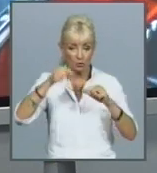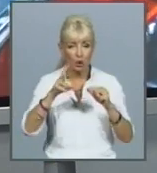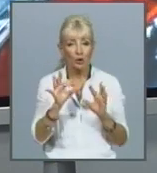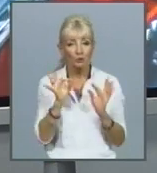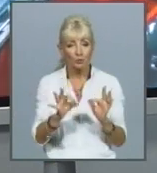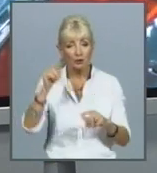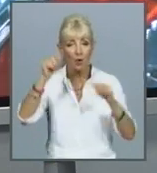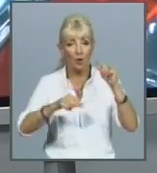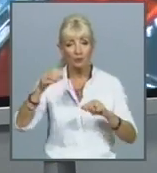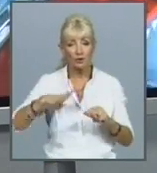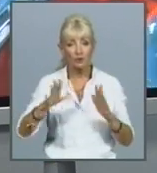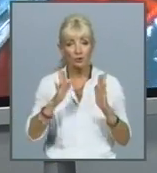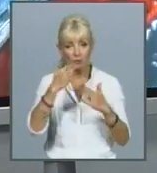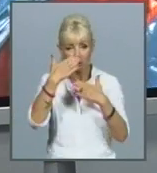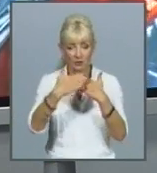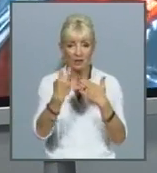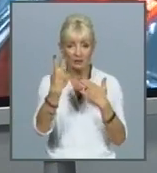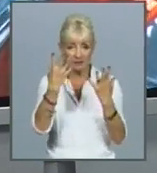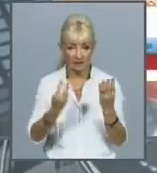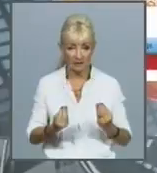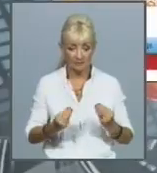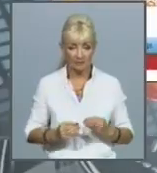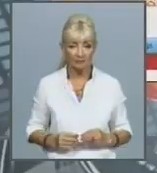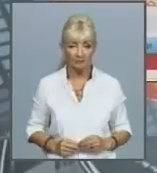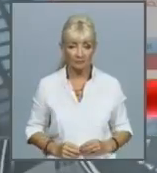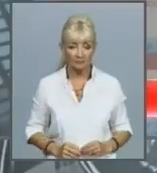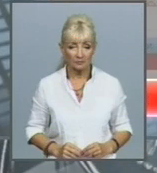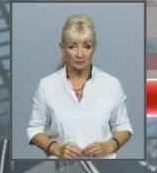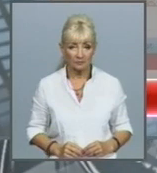опади очікують тільки у найближчі два дні.